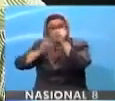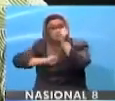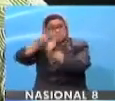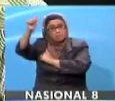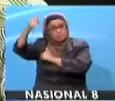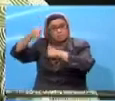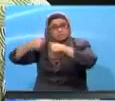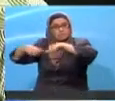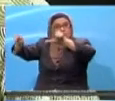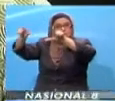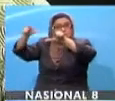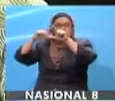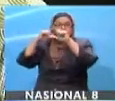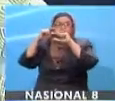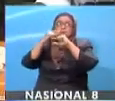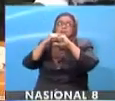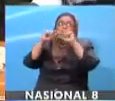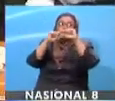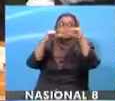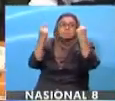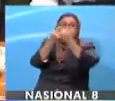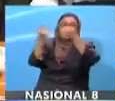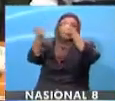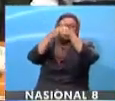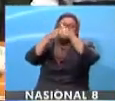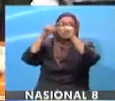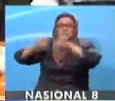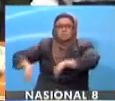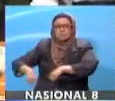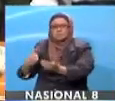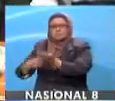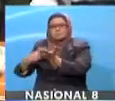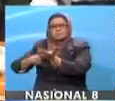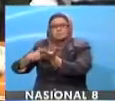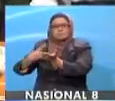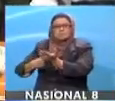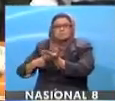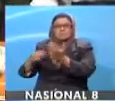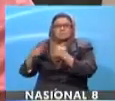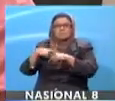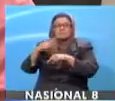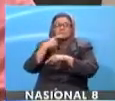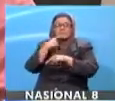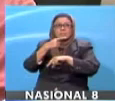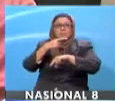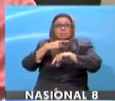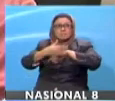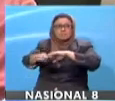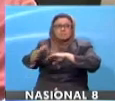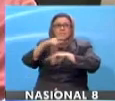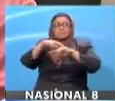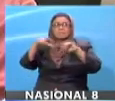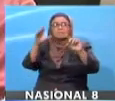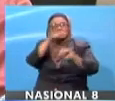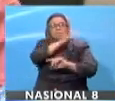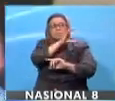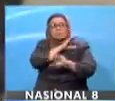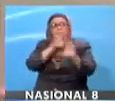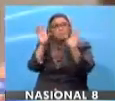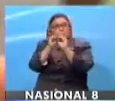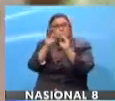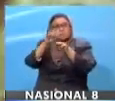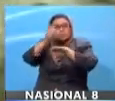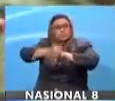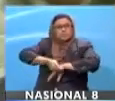tu, then kita boleh bincang. Beliau bercakap pada sidang media selepas mempengerusikan mesyuarat tertinggi Sukma